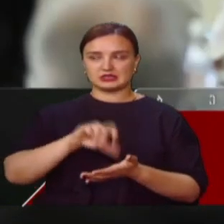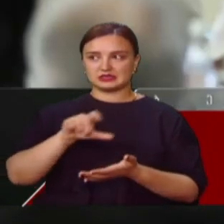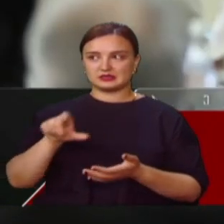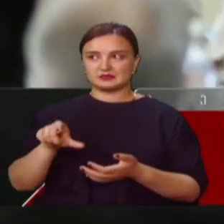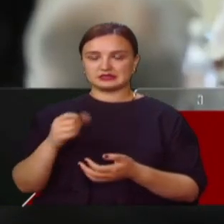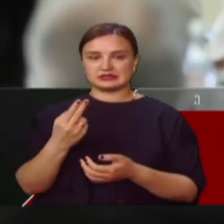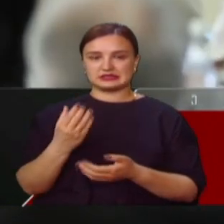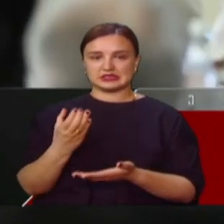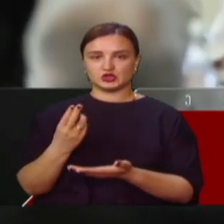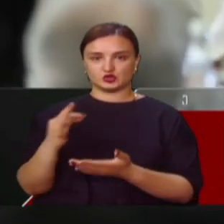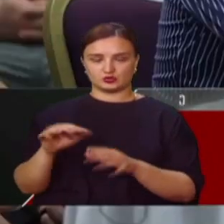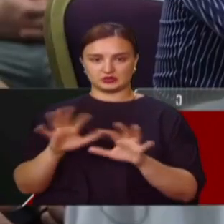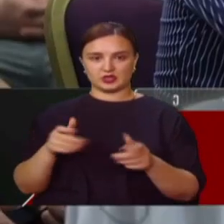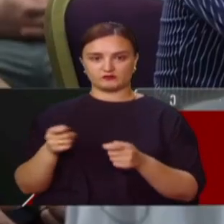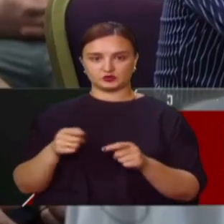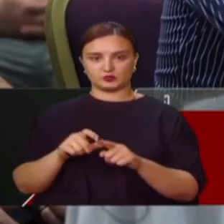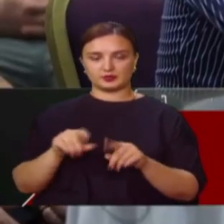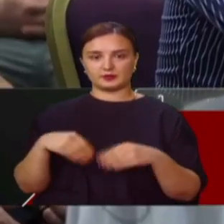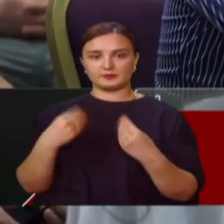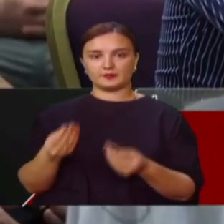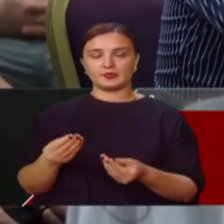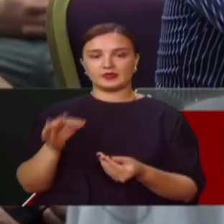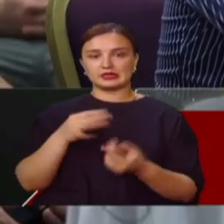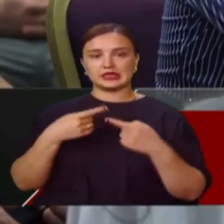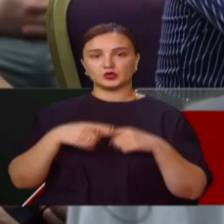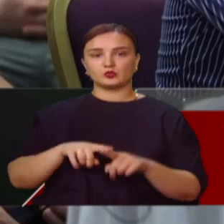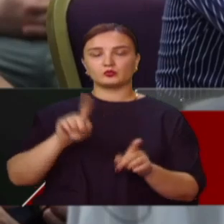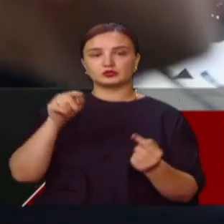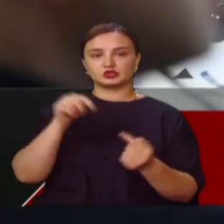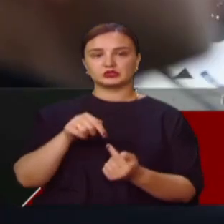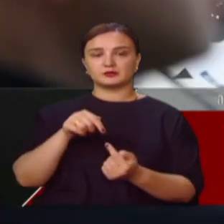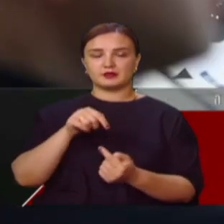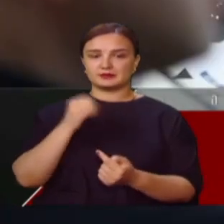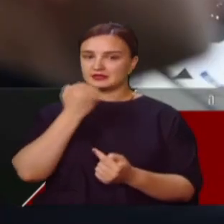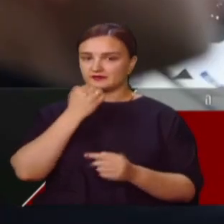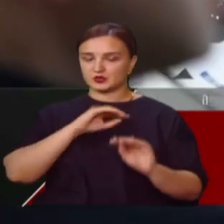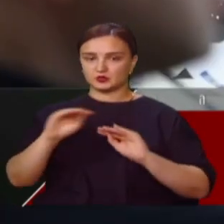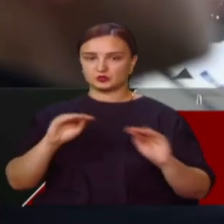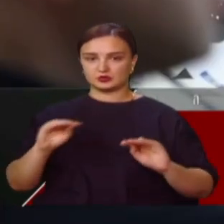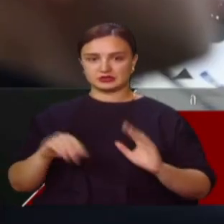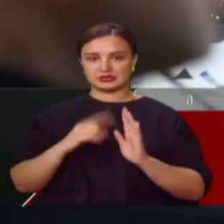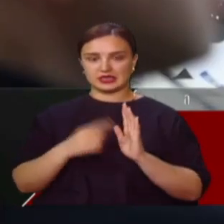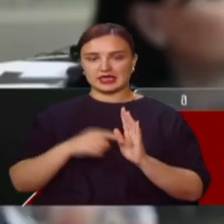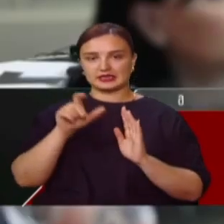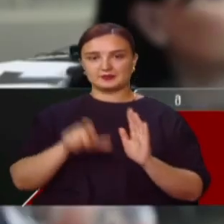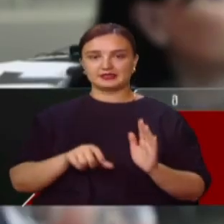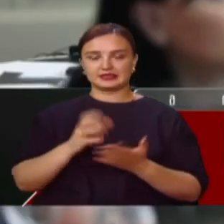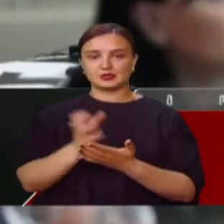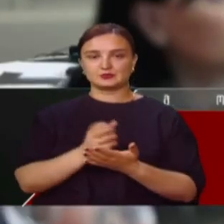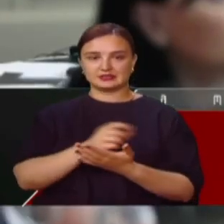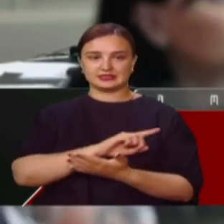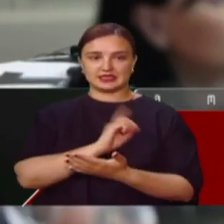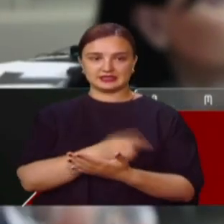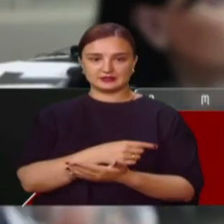ცესკოს თავმჯდომარემ მიაწოდა. საუბარი შეეხო ტექნოლოგიებზე მორგებული შესაბამისი ინფრასტრუქტურის შექმნის საკითხს, ადამიანური რესურსის